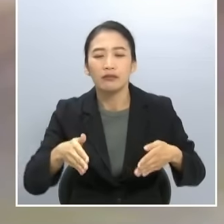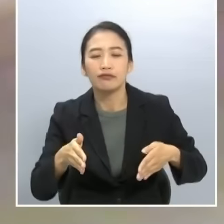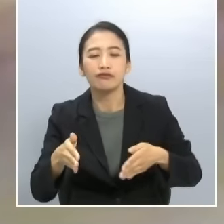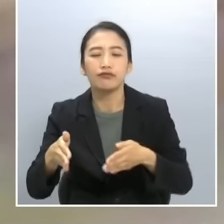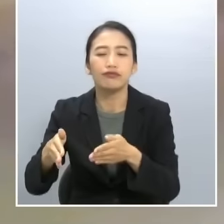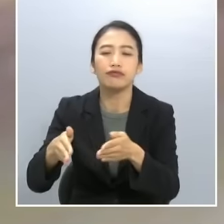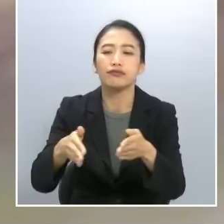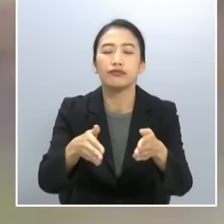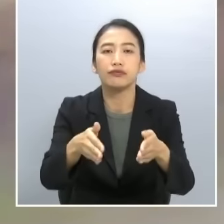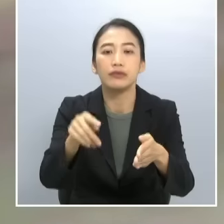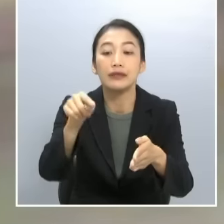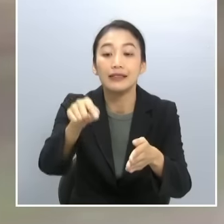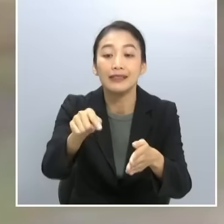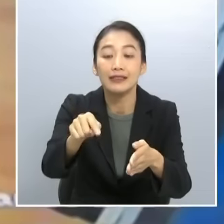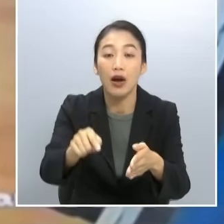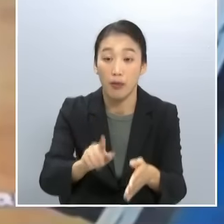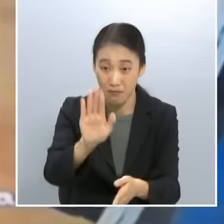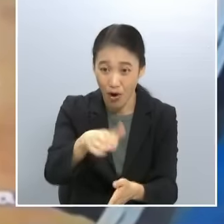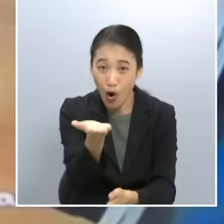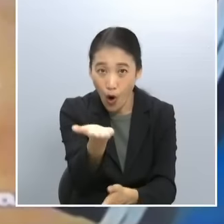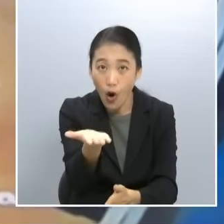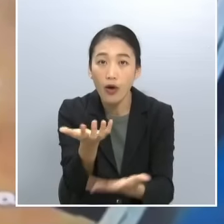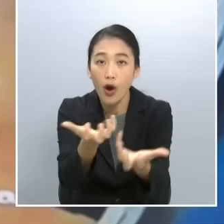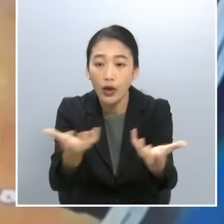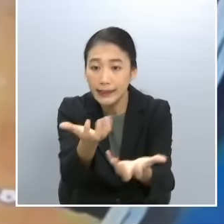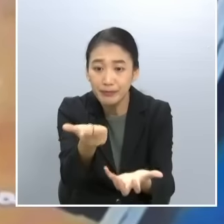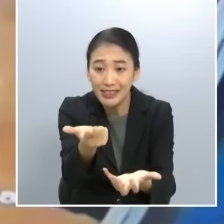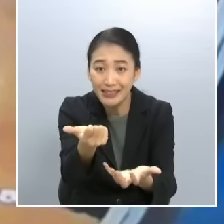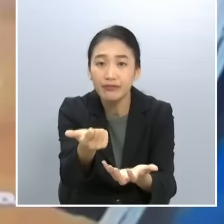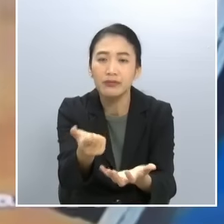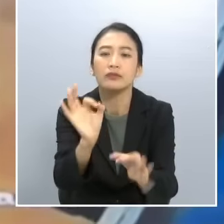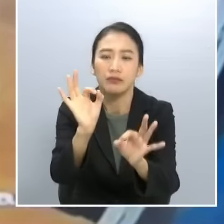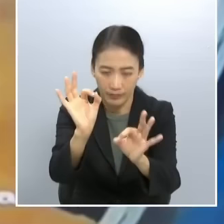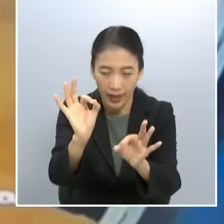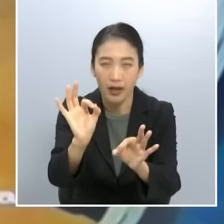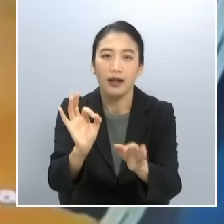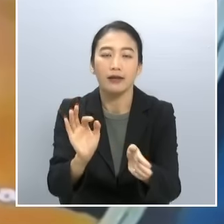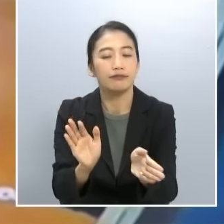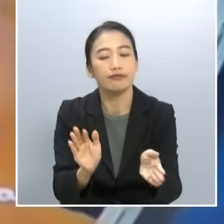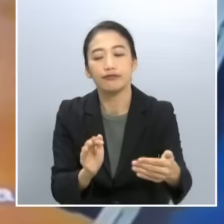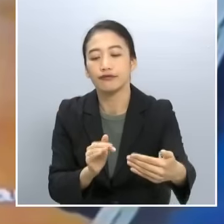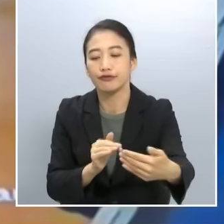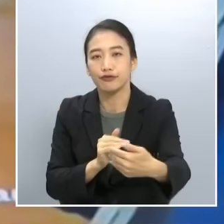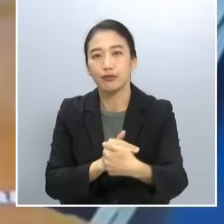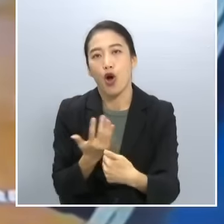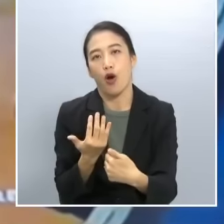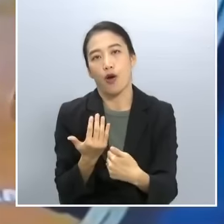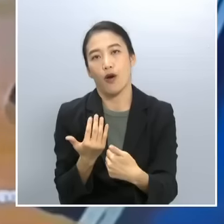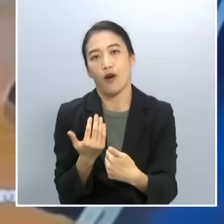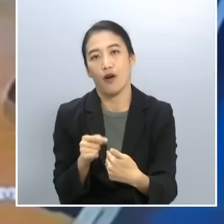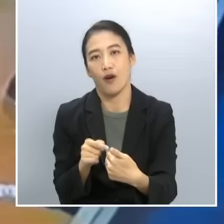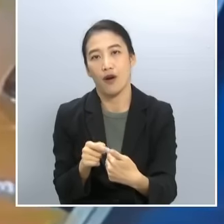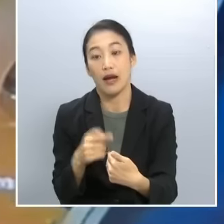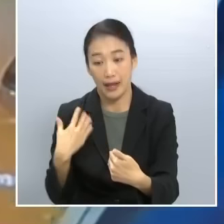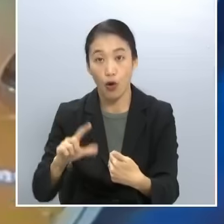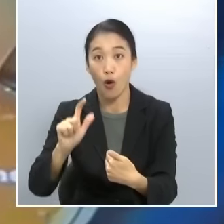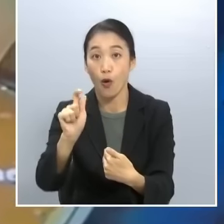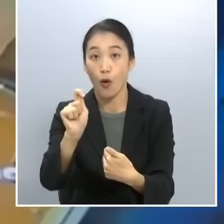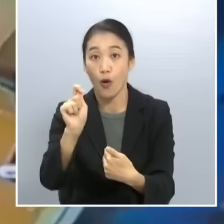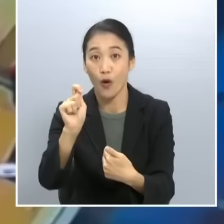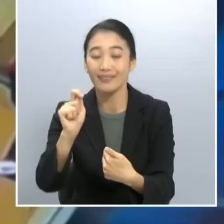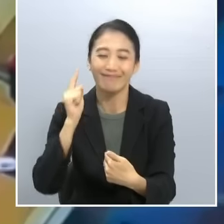ข้ามกลับมารอโอ๊ตว่าอย่างงั้นนะฮะจากนั้นโอ๊ตเนี่ยขี่กลับมาที่บ้านที่อยู่ด้านหลังของอู่ครับ